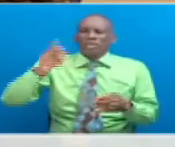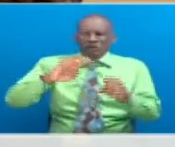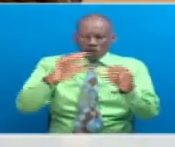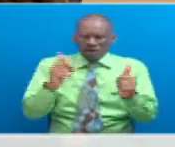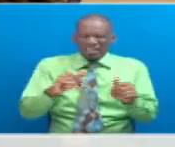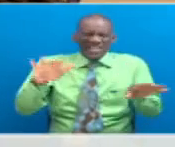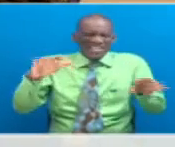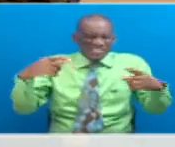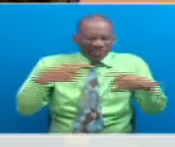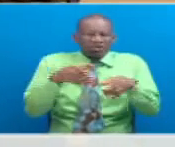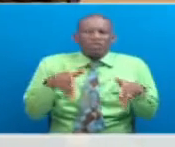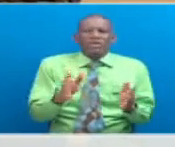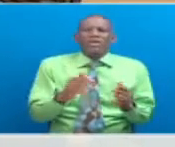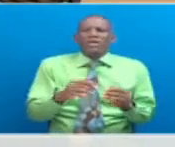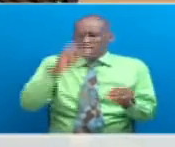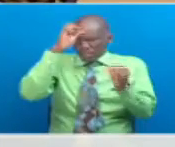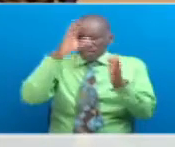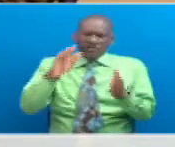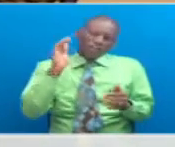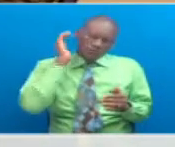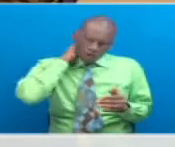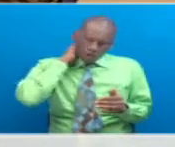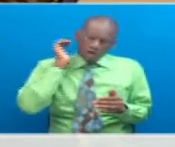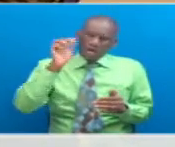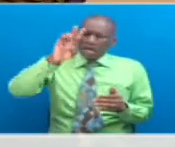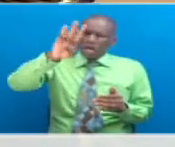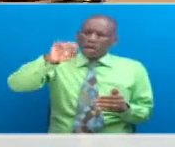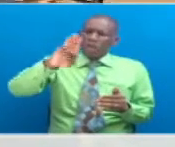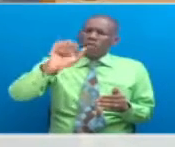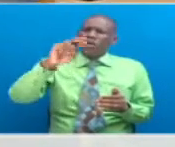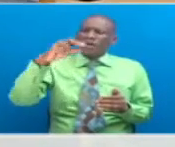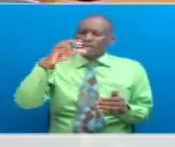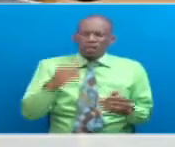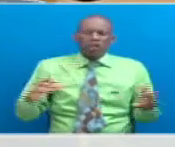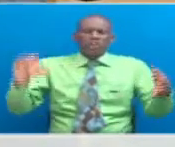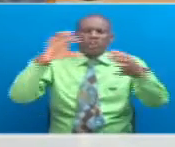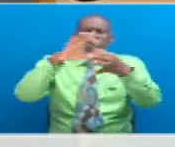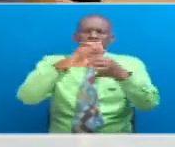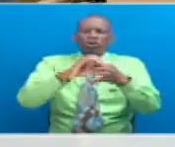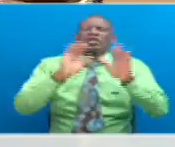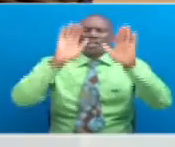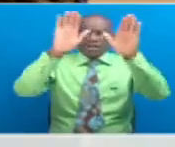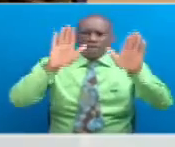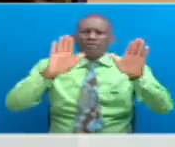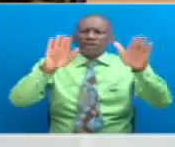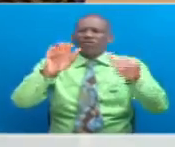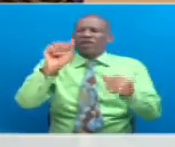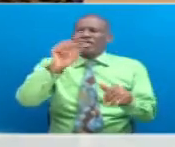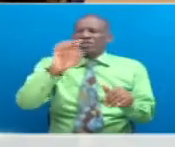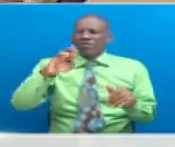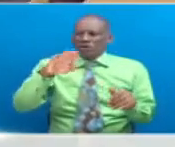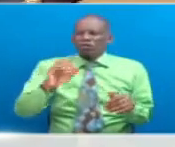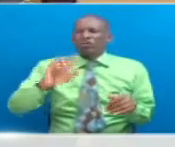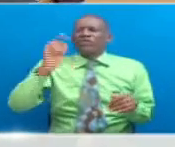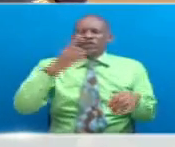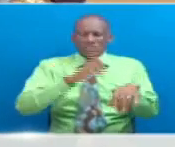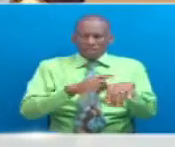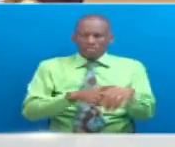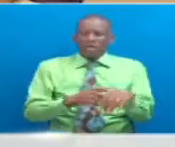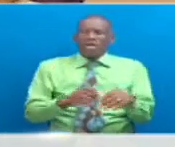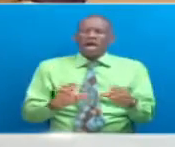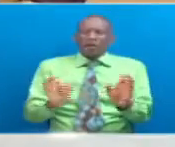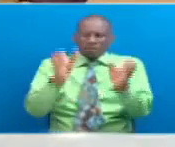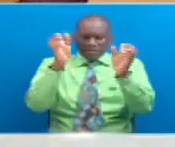kila namna. Aidha, gavana wa Murang’a Mwangi wa Iria alijumuika na kampeni za Azimio kwa mara ya kwanza. Mwanahabari